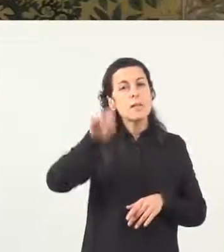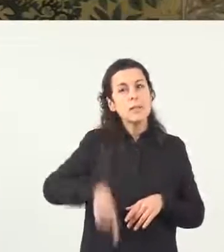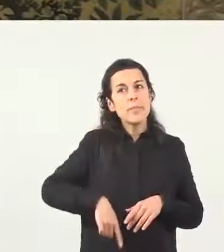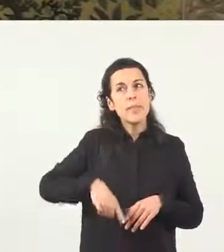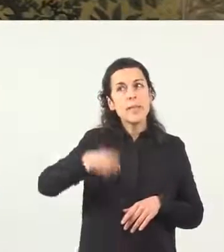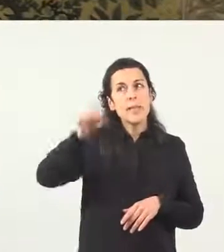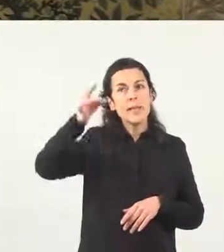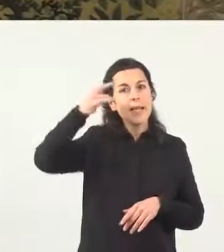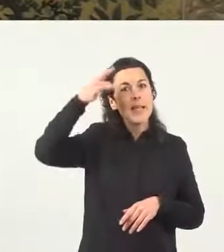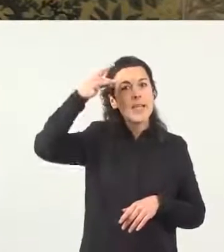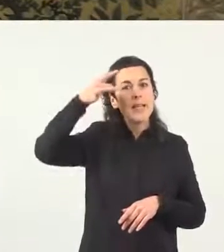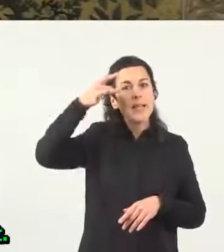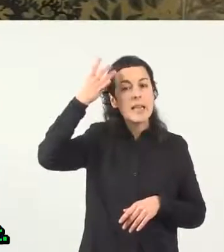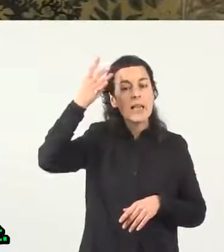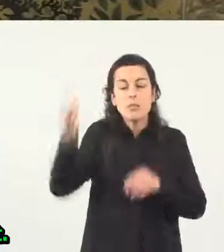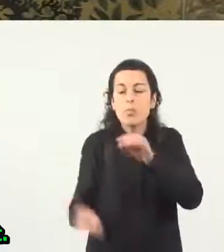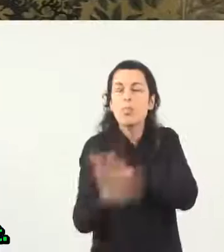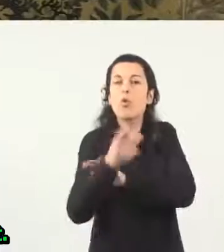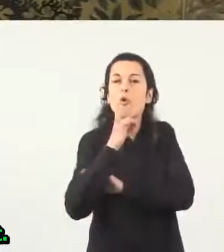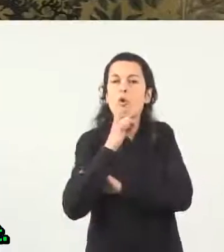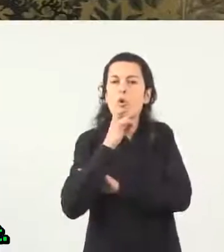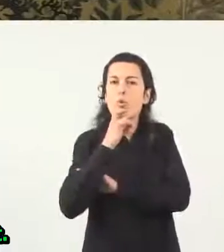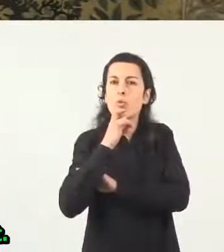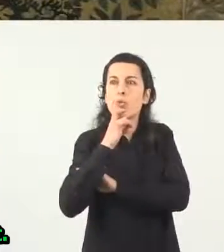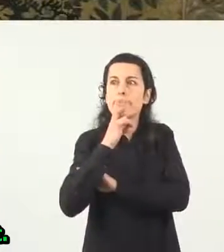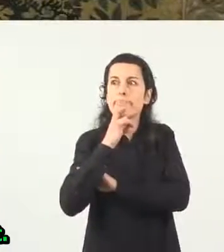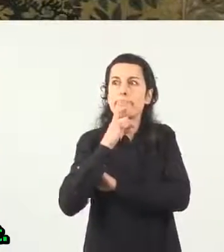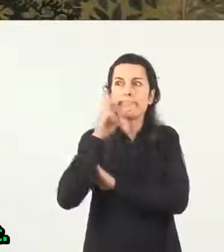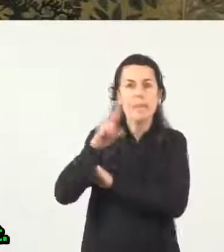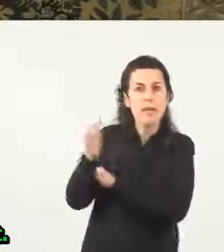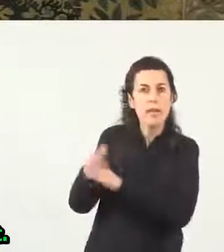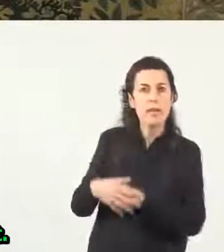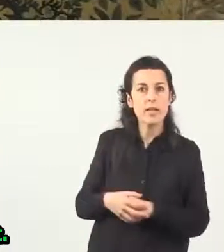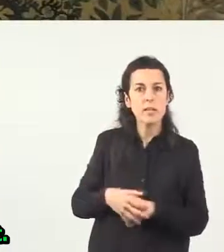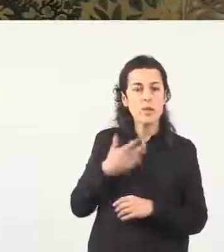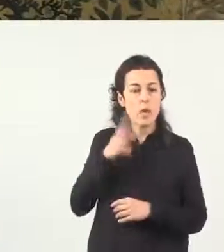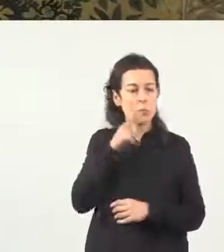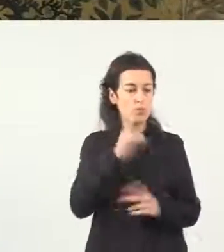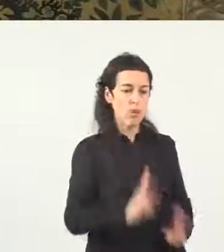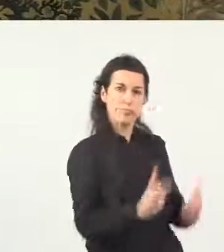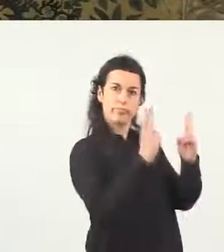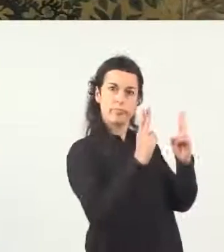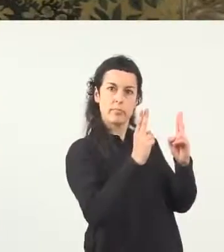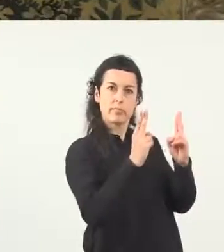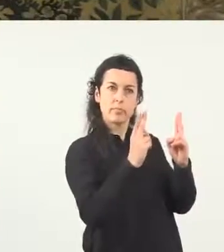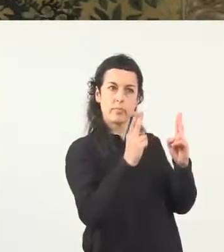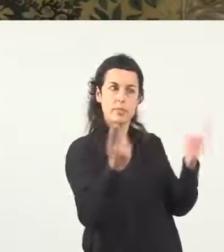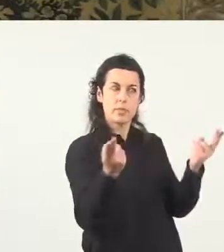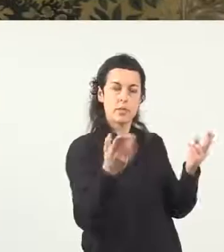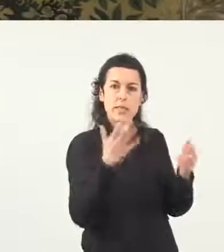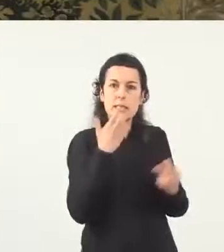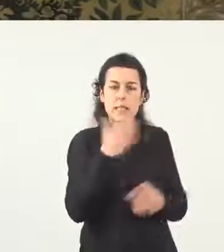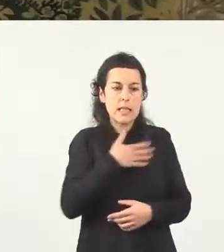ideiak nola sortzen diren, ze, klaro, bestela, ikusten ari gara, bakarrik parte bat, eta hori politika egiteko nik